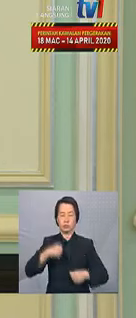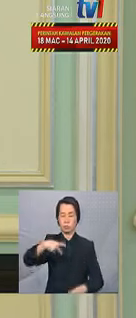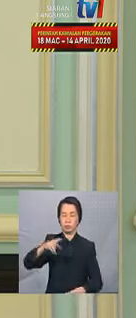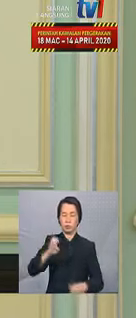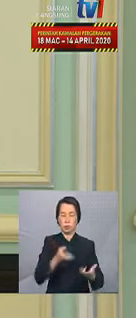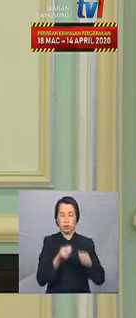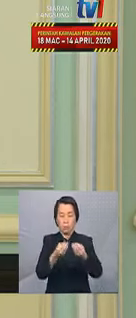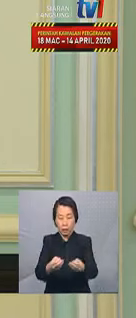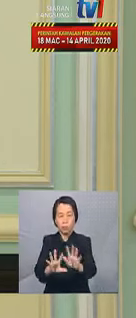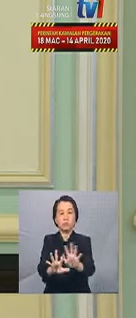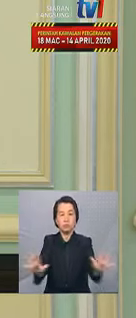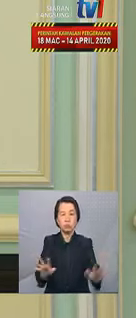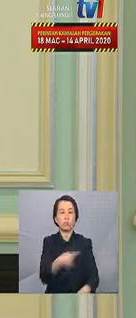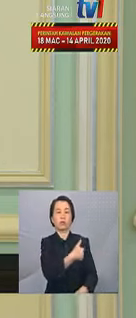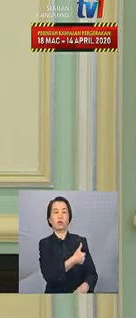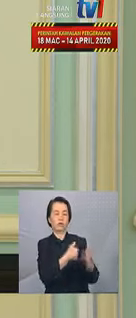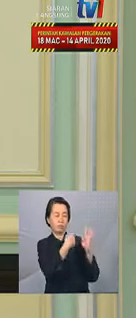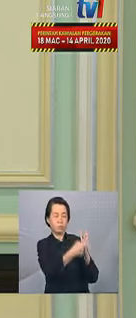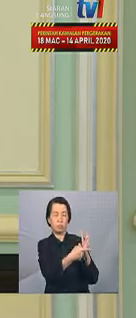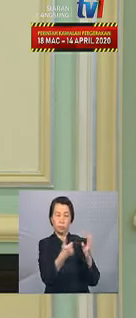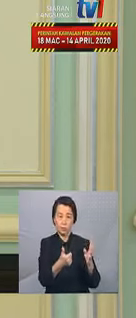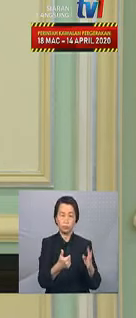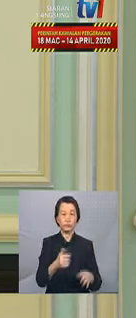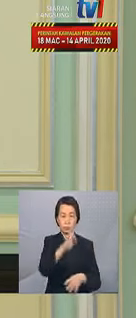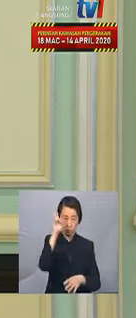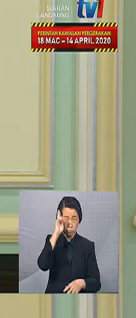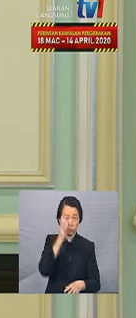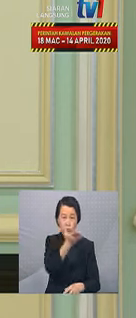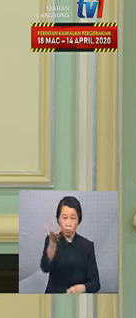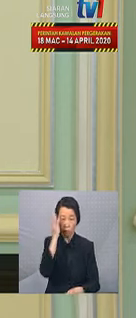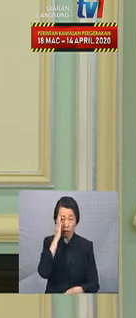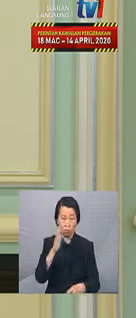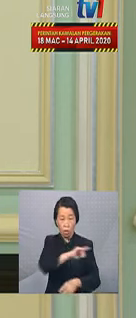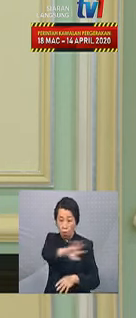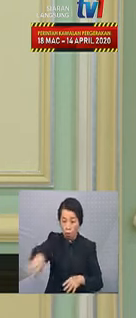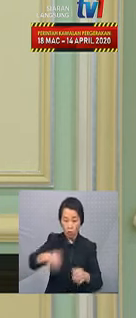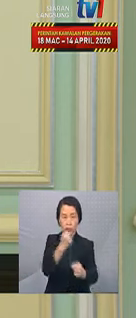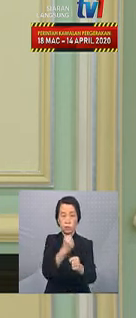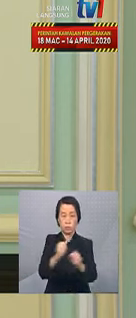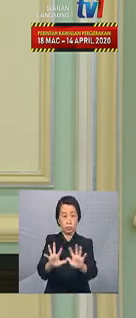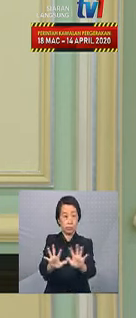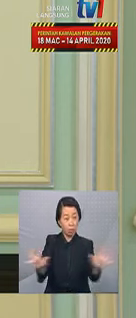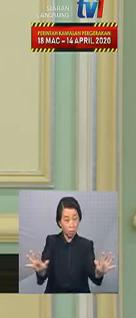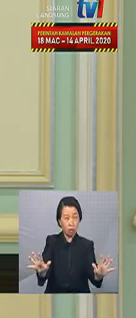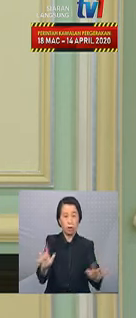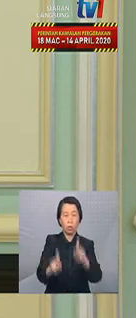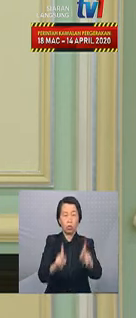Seperti yang kita tahu, semua frontliners bertugas